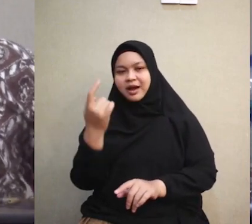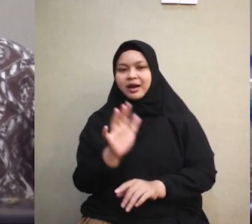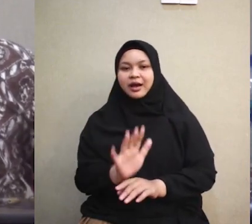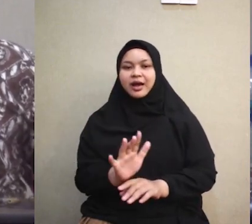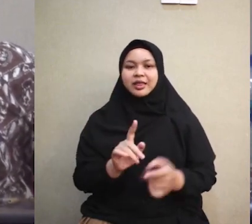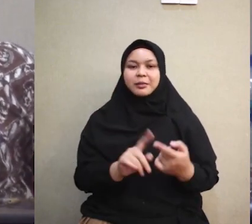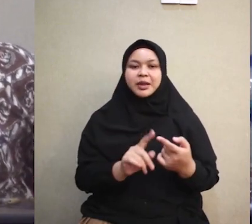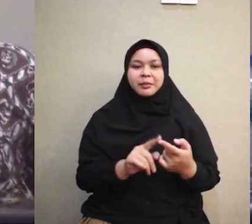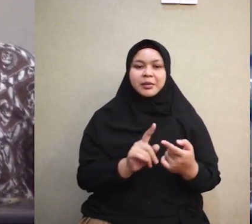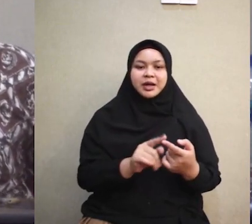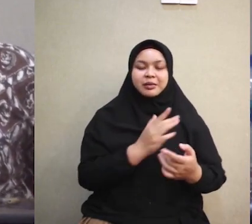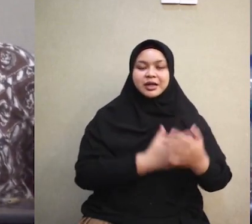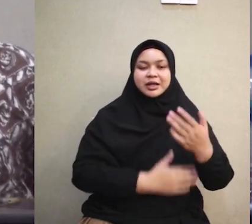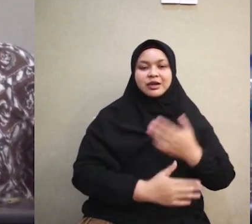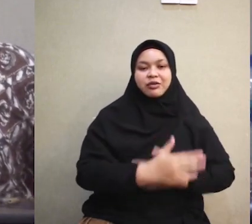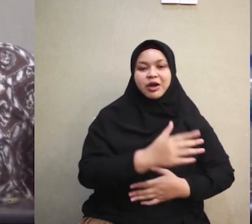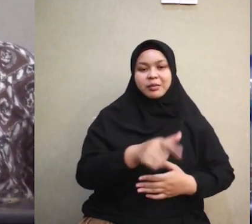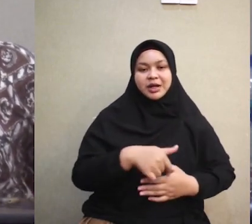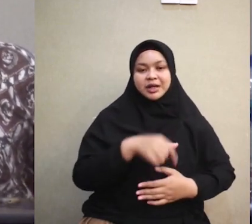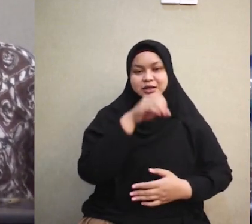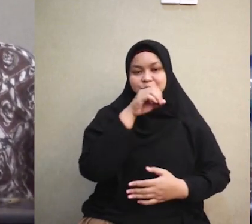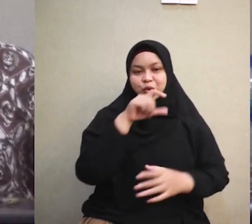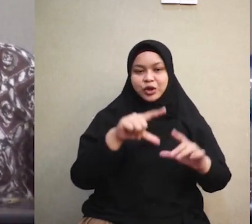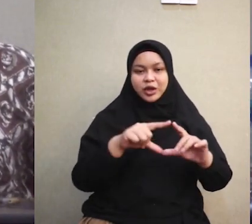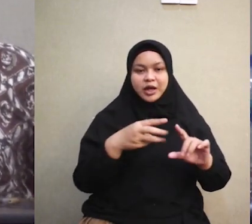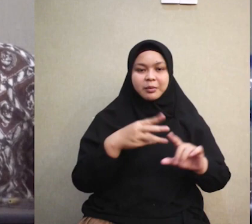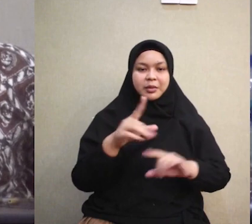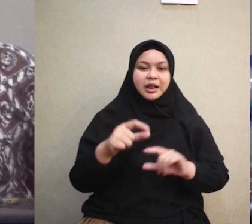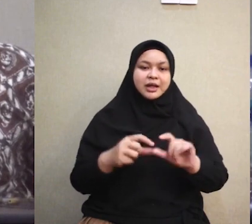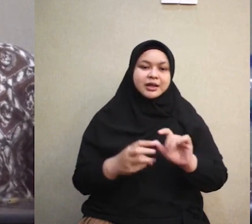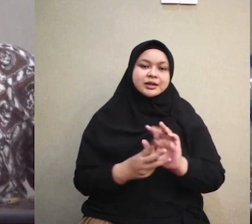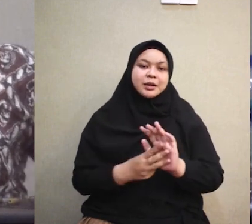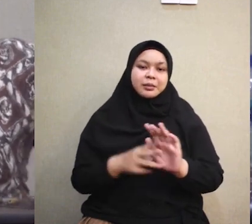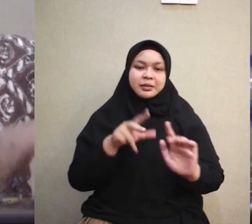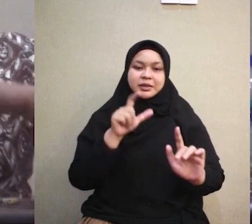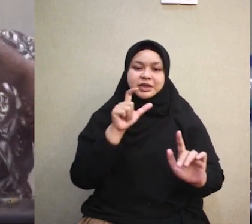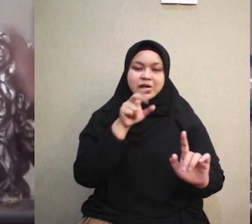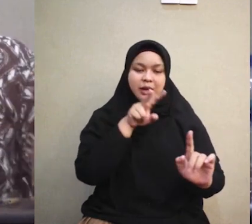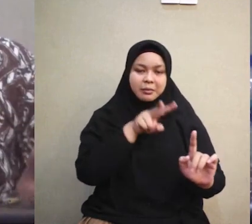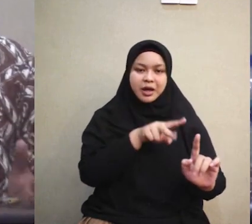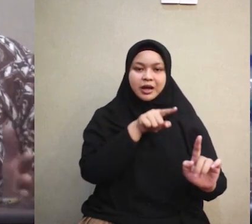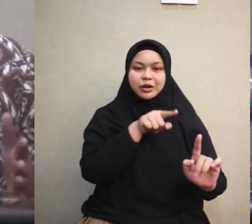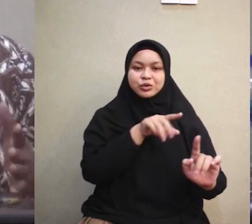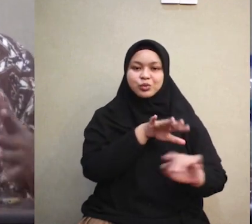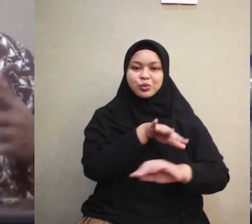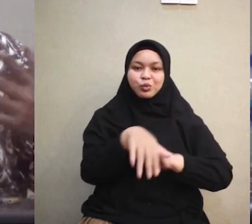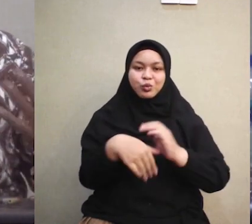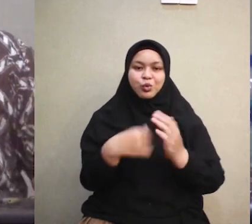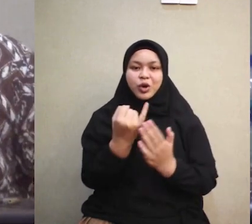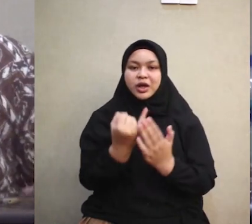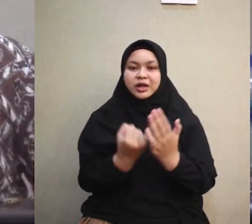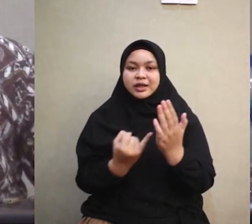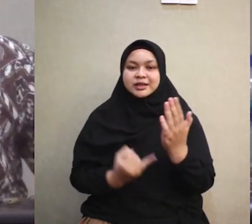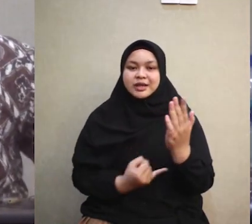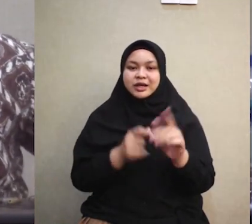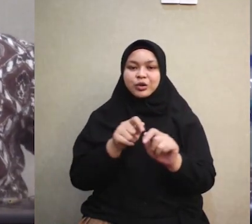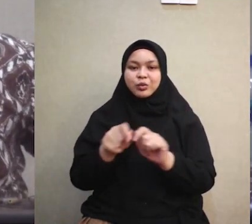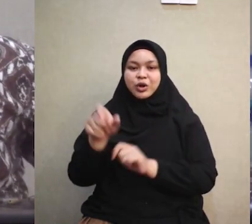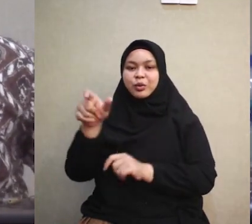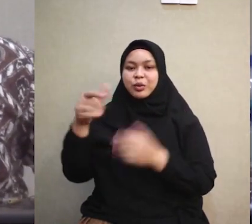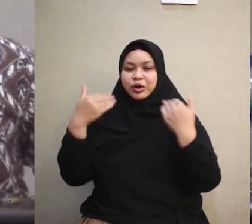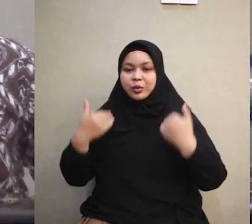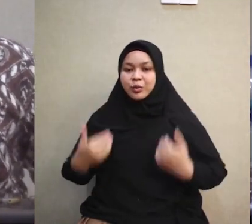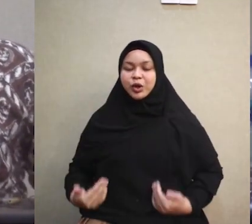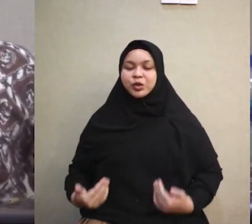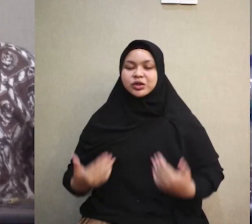yang disebut abilizem nah cara pandang itulah yang mempengaruhi semua desain yang dibuat oleh manusia